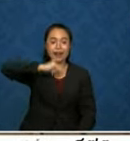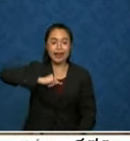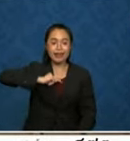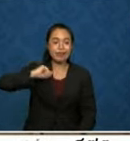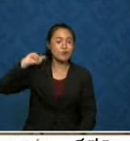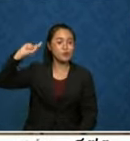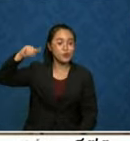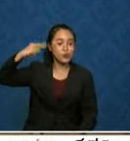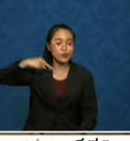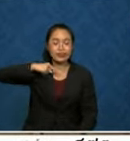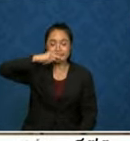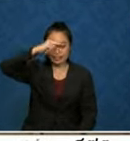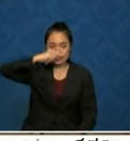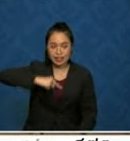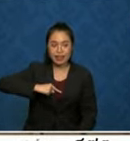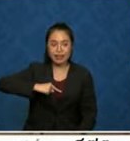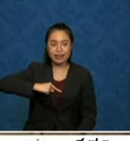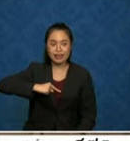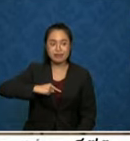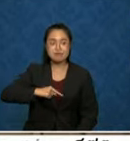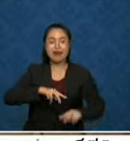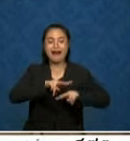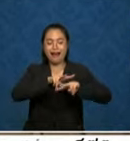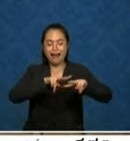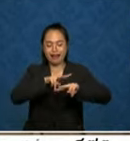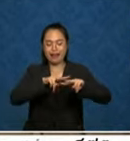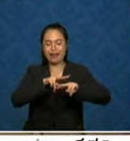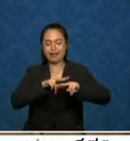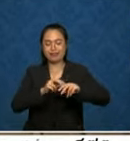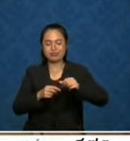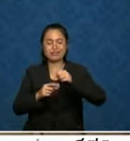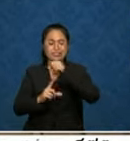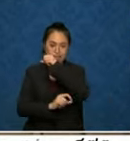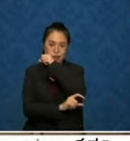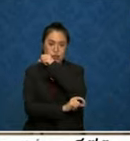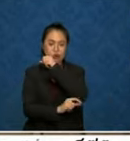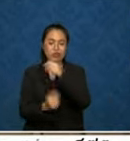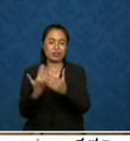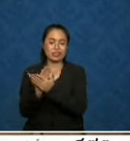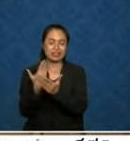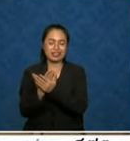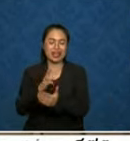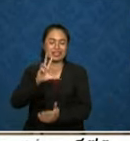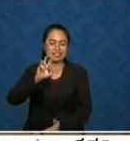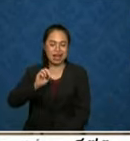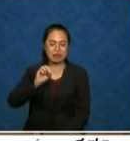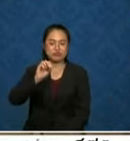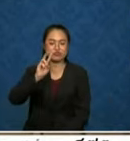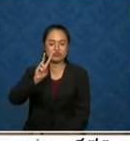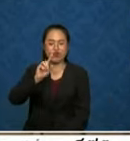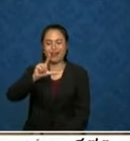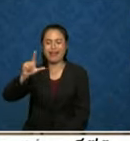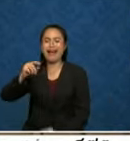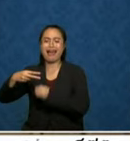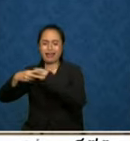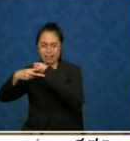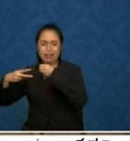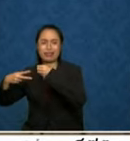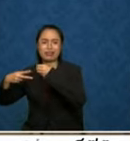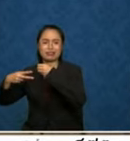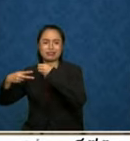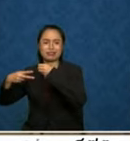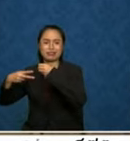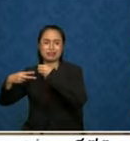สแกมอยู่ที่สิงคโปร์ได้เงินไป32ล้านเหรียญนะครับคนไทยอีกแล้วนะครับสิงคโปร์เองไม่มีนะ